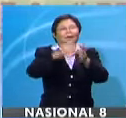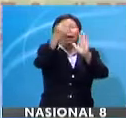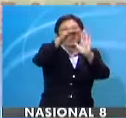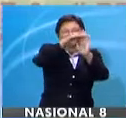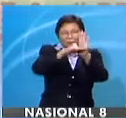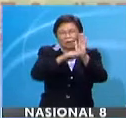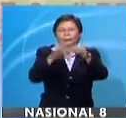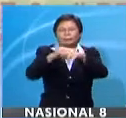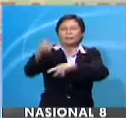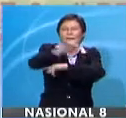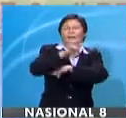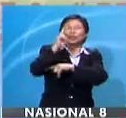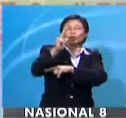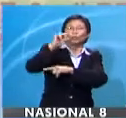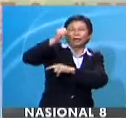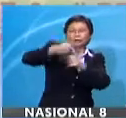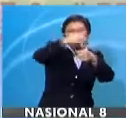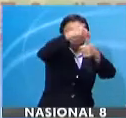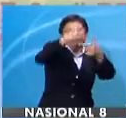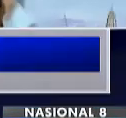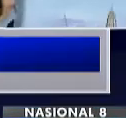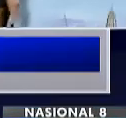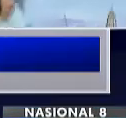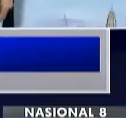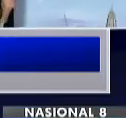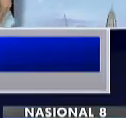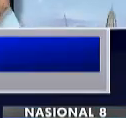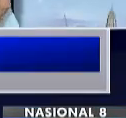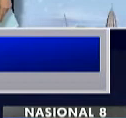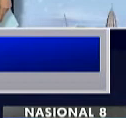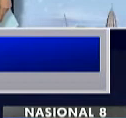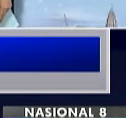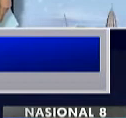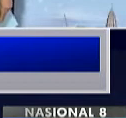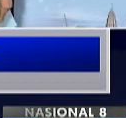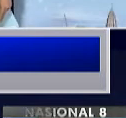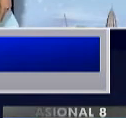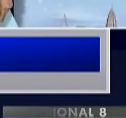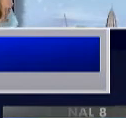pada hari kedua esok. Baik, saya Ivan Toh menutup tirai laporan malam